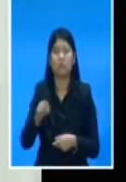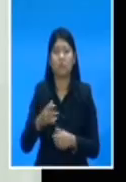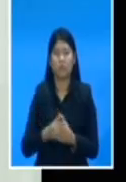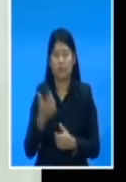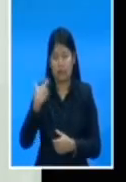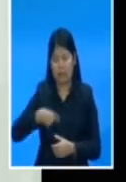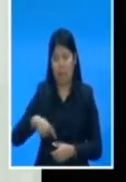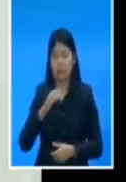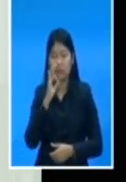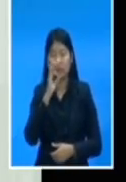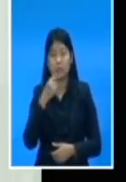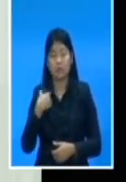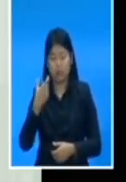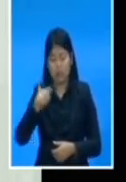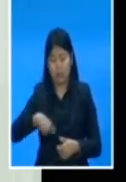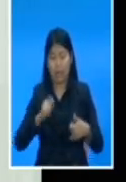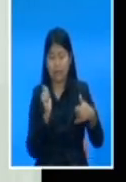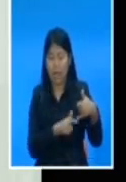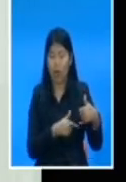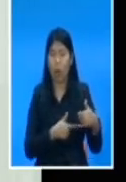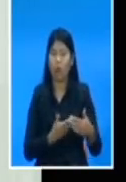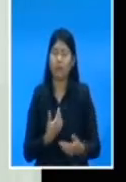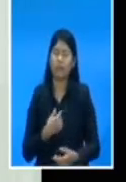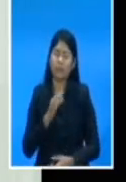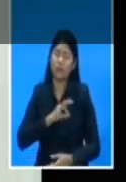ทนายไปฟ้องแค่นี้ก็ท้อแล้วครับ